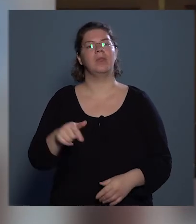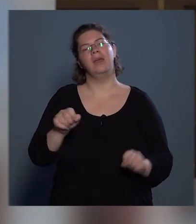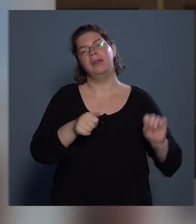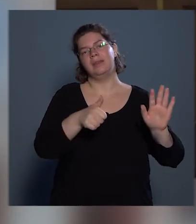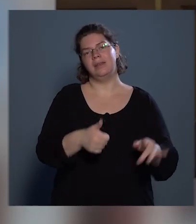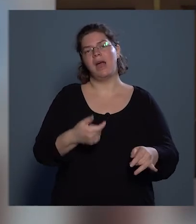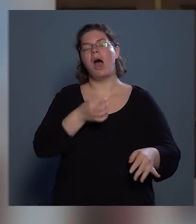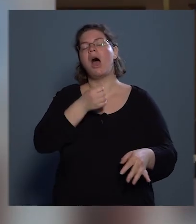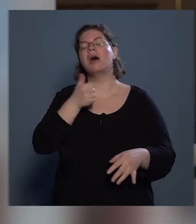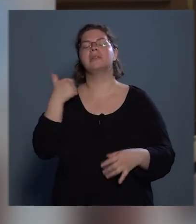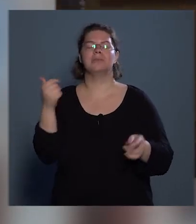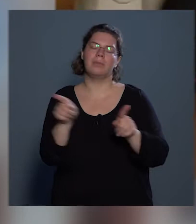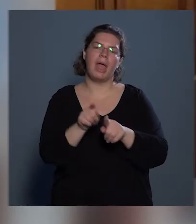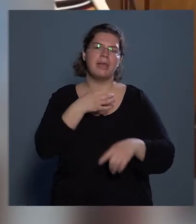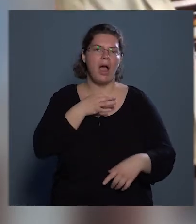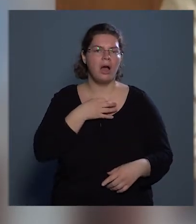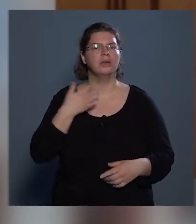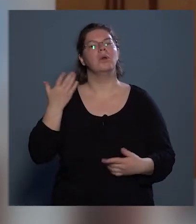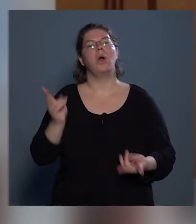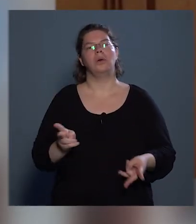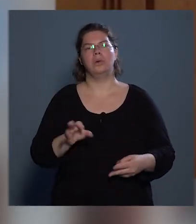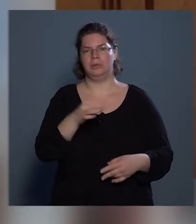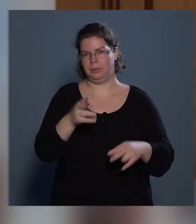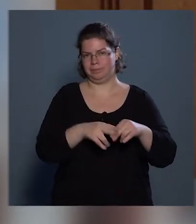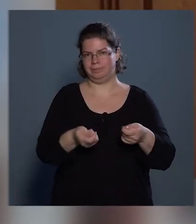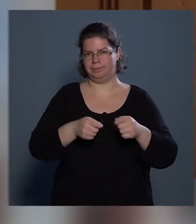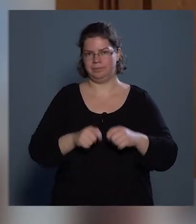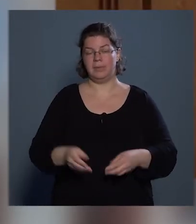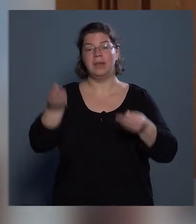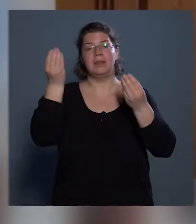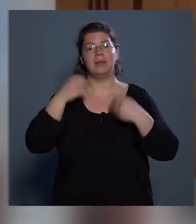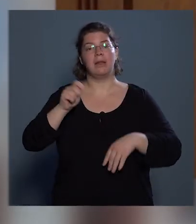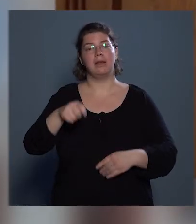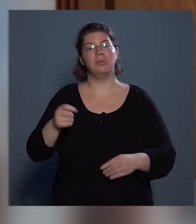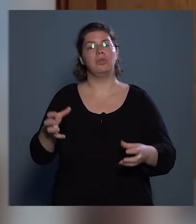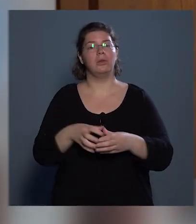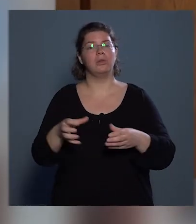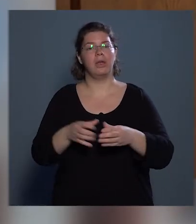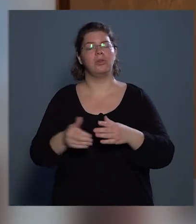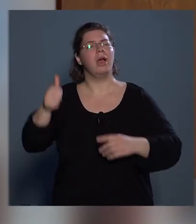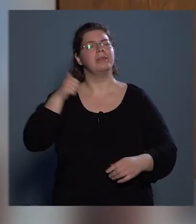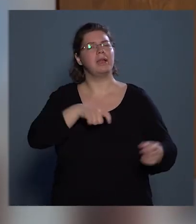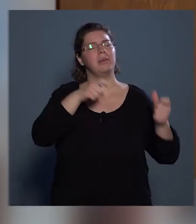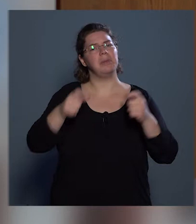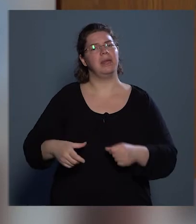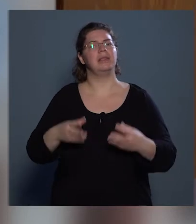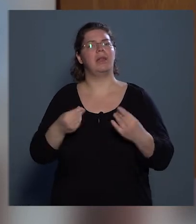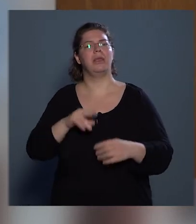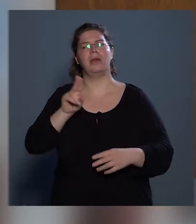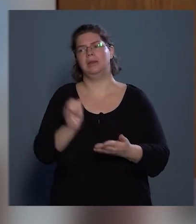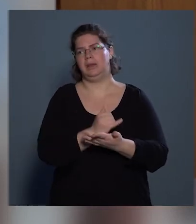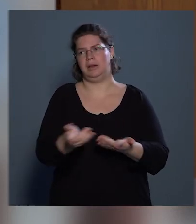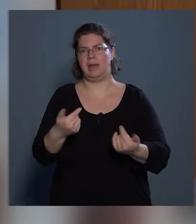Egyhangú, a napi rendi pontot lezárom. Tisztelt képviselőtestület, a tegnap érkezett anyag igazából arról szól, hogy a